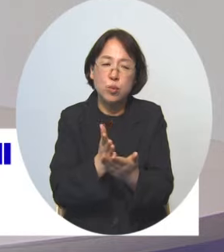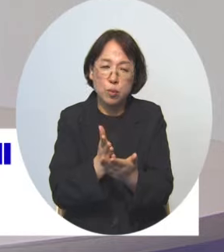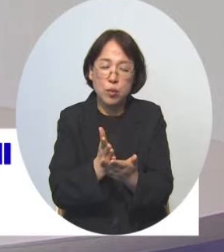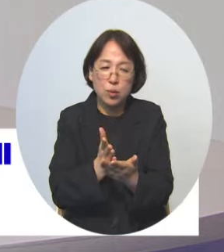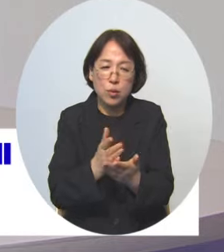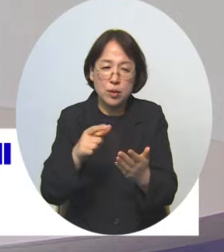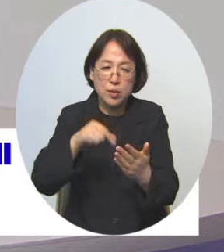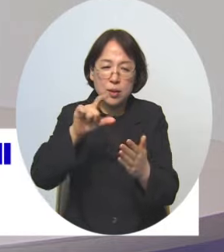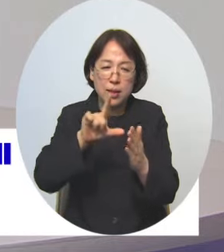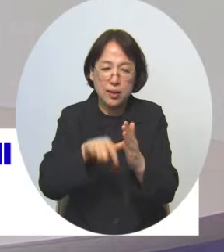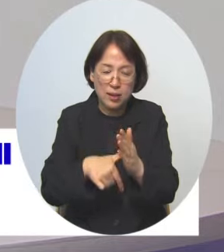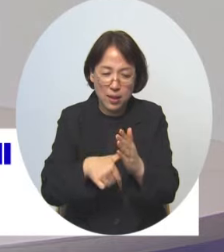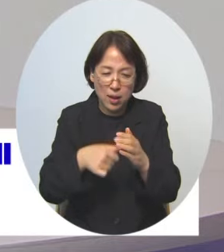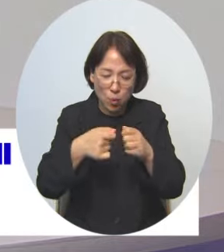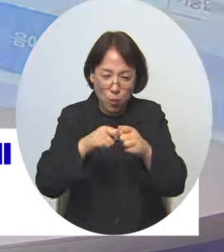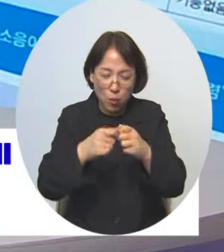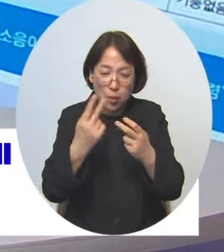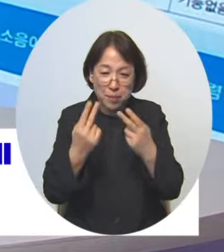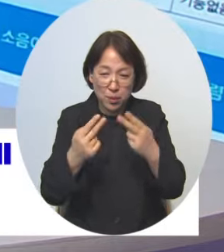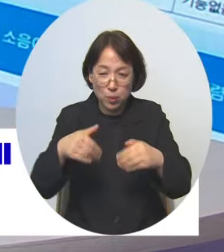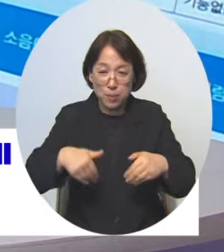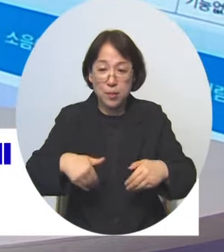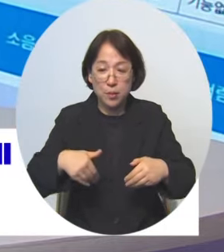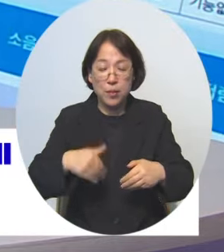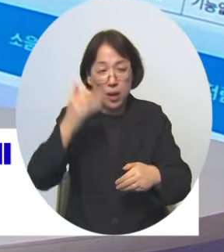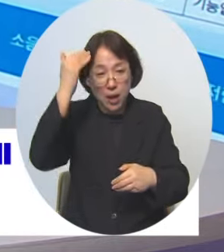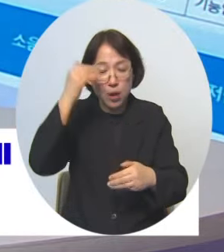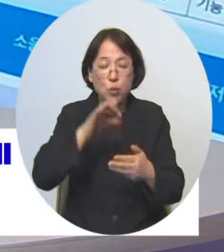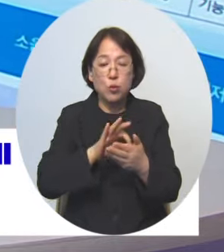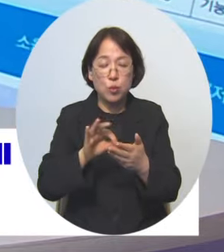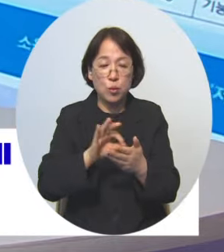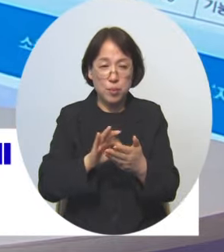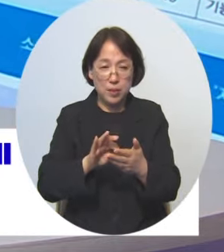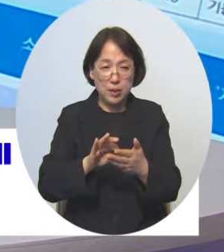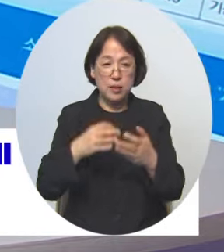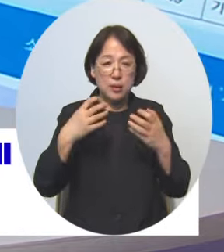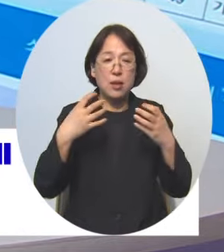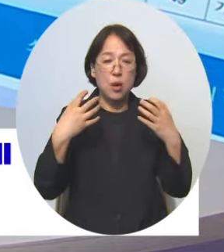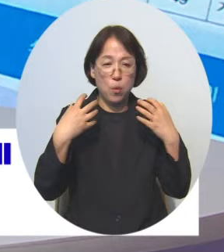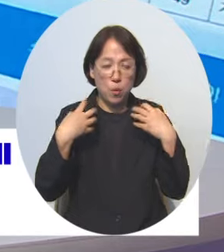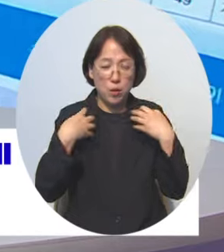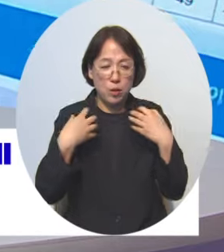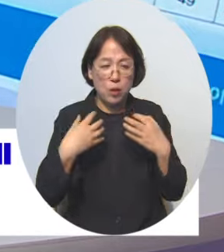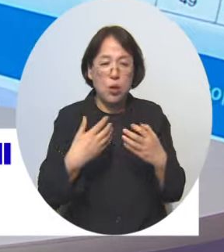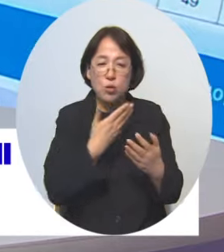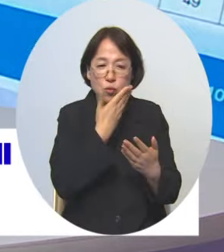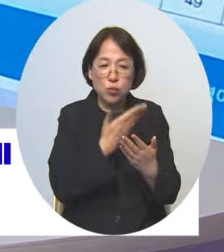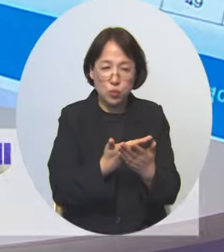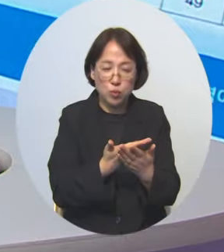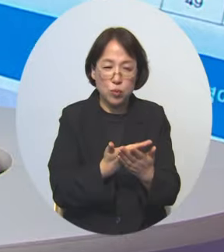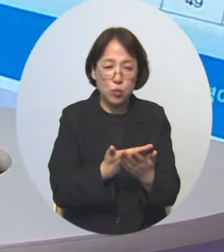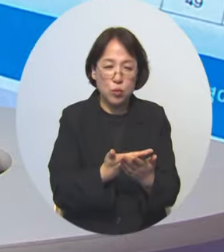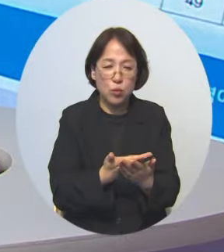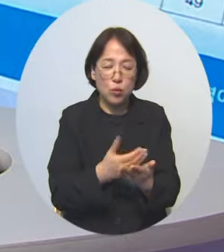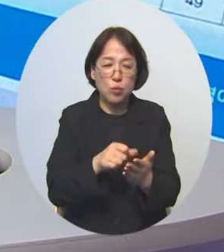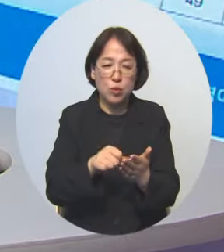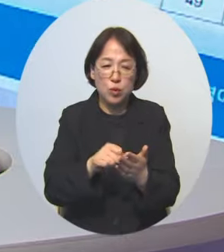시 꼼꼼한 비교가 필요한데요. 한국소비자원이 주요 브랜드 5개 제품을 비교해봤습니다. 최다혜 기자입니다.